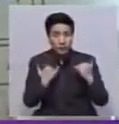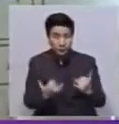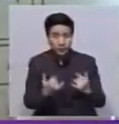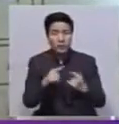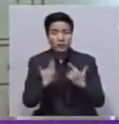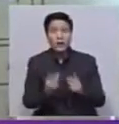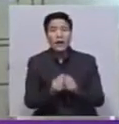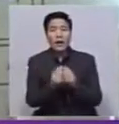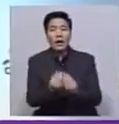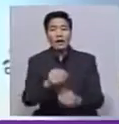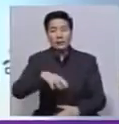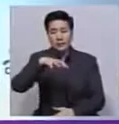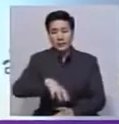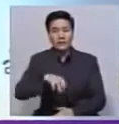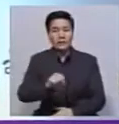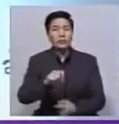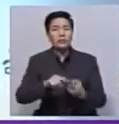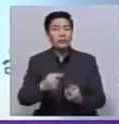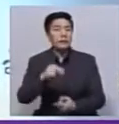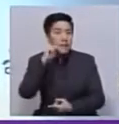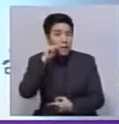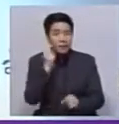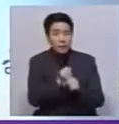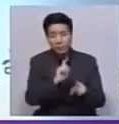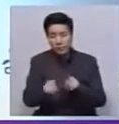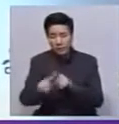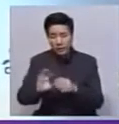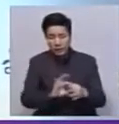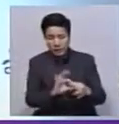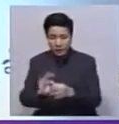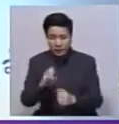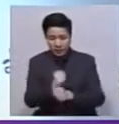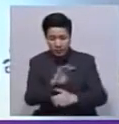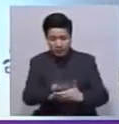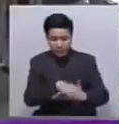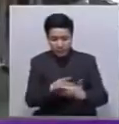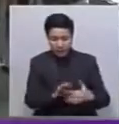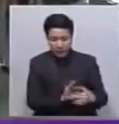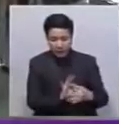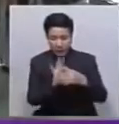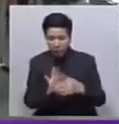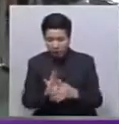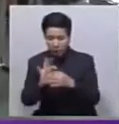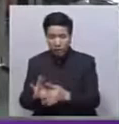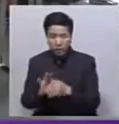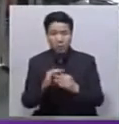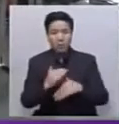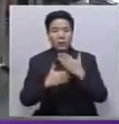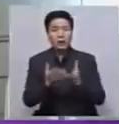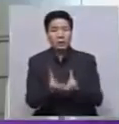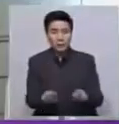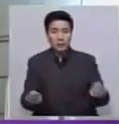ำโดยมอบหมายให้สำนักงานทรัพยากรน้ำแห่งชาติและหน่วยงานที่เกี่ยวข้องไปจัดทำแผนให้สอดคล้องกับการพัฒนาพื้นที่